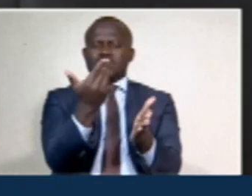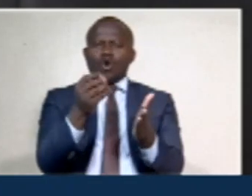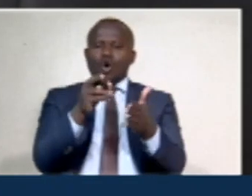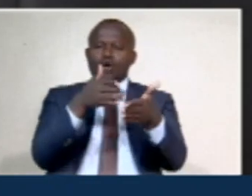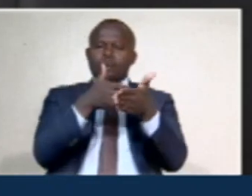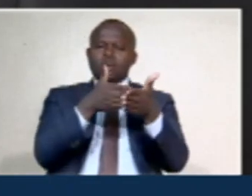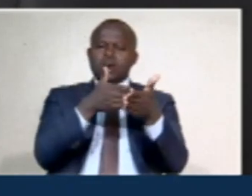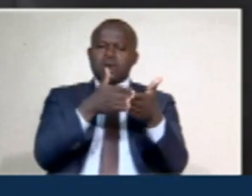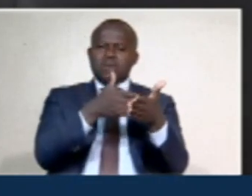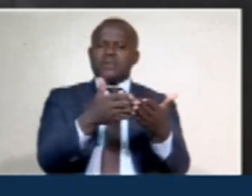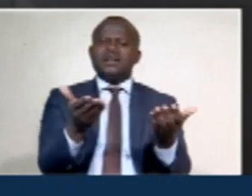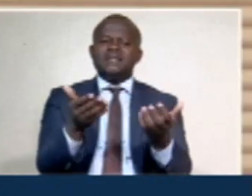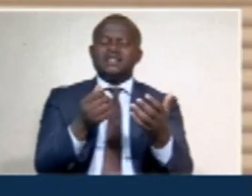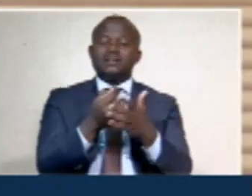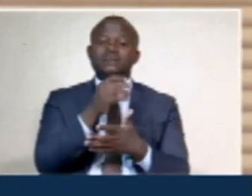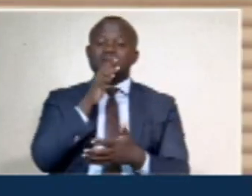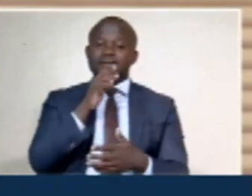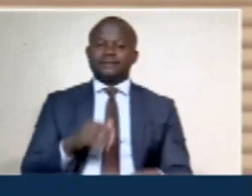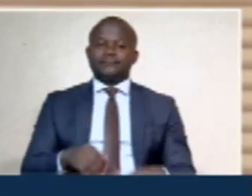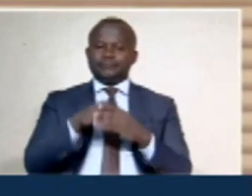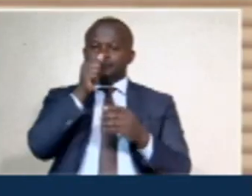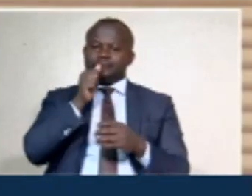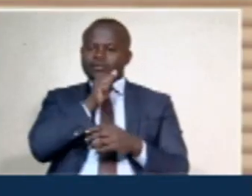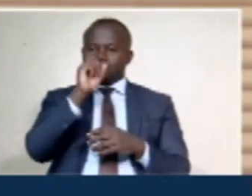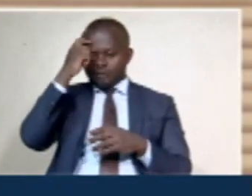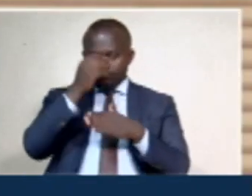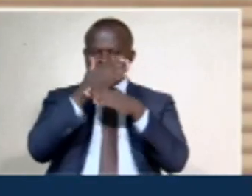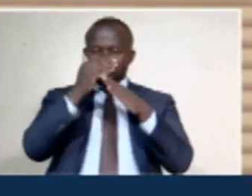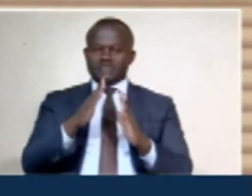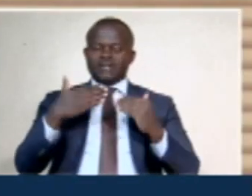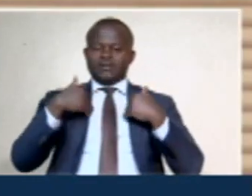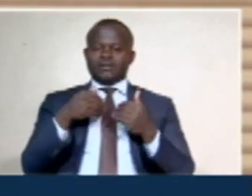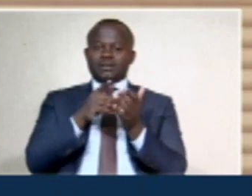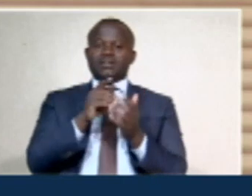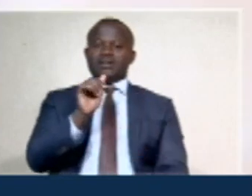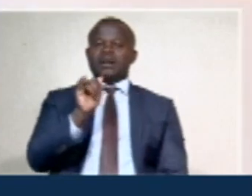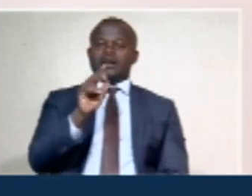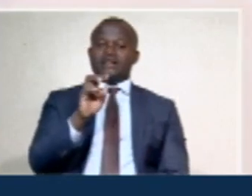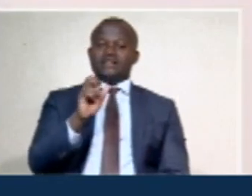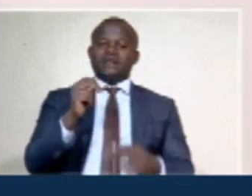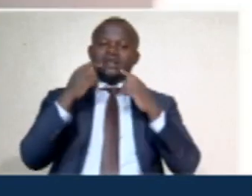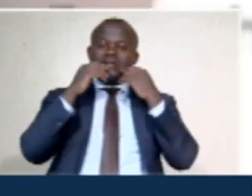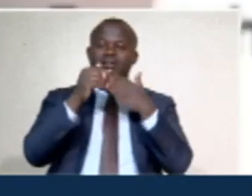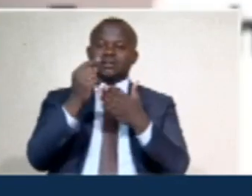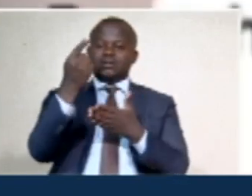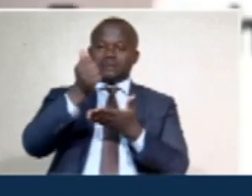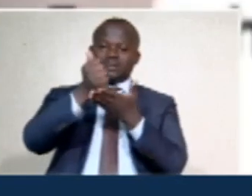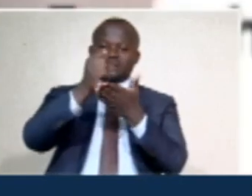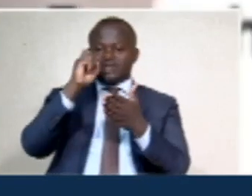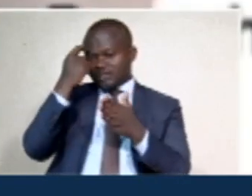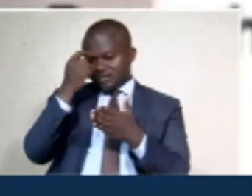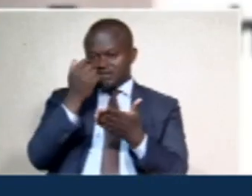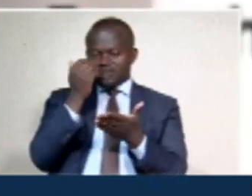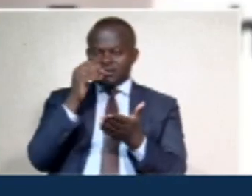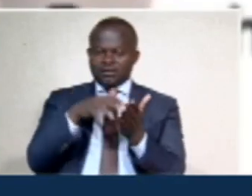zabayemo zatumye ritinda n'izihe? Umunyamabanga wa Leta muri Minisiteri y'Ubuzima Dr. Ivan Hute avuga ko iri tegeko ari kimwe mu bizafasha Leta guca